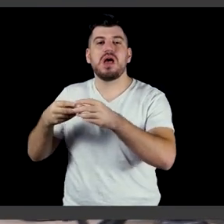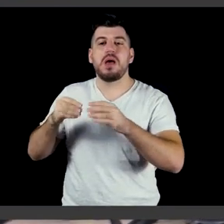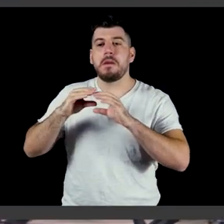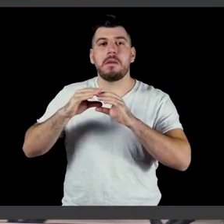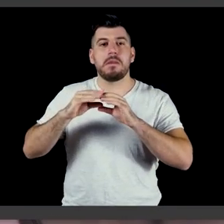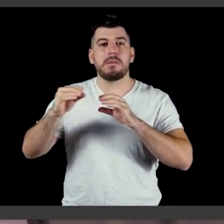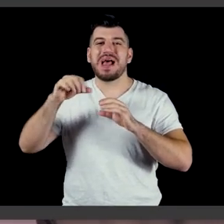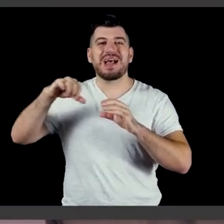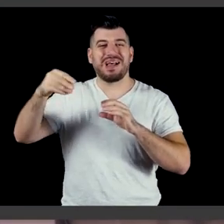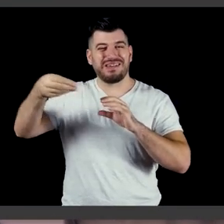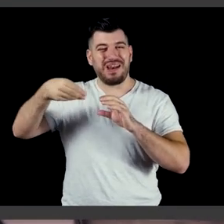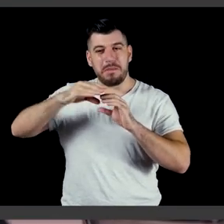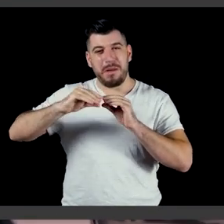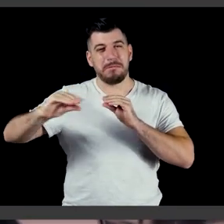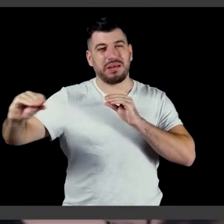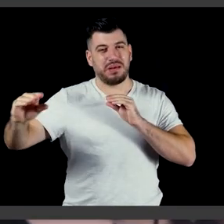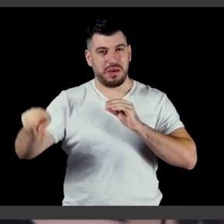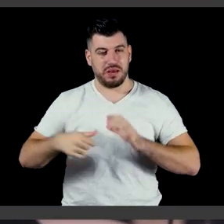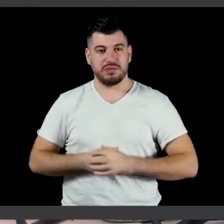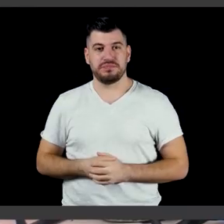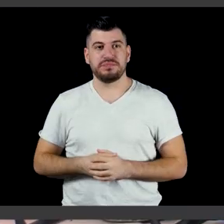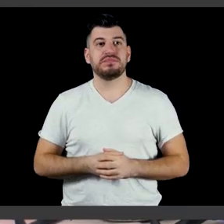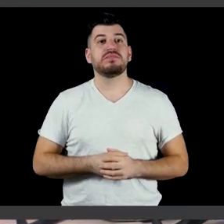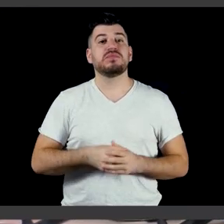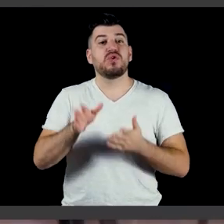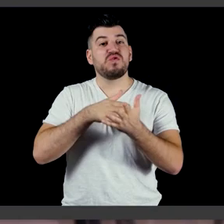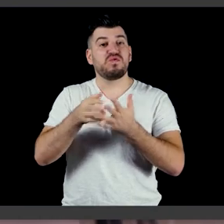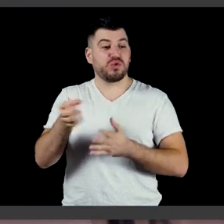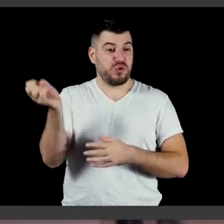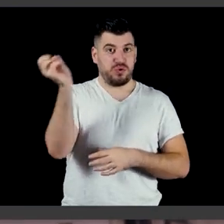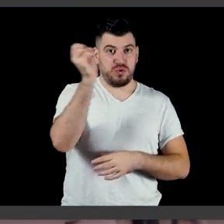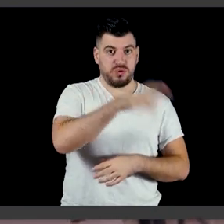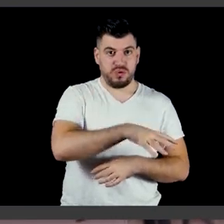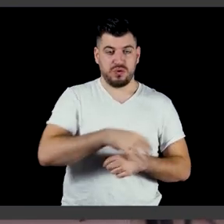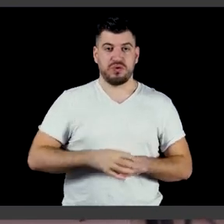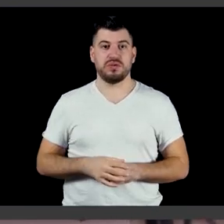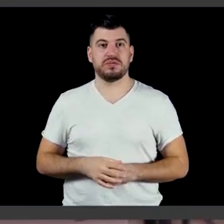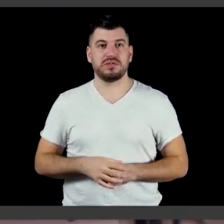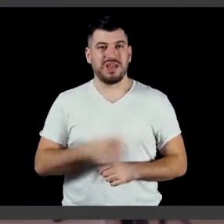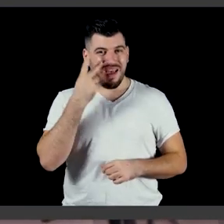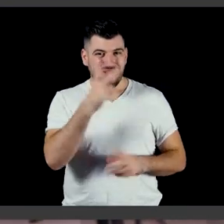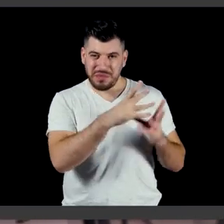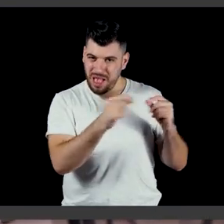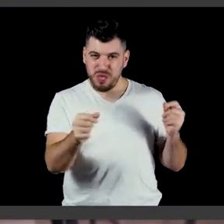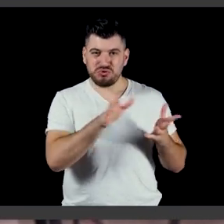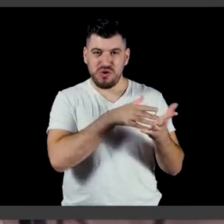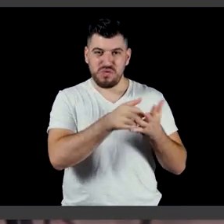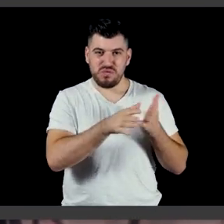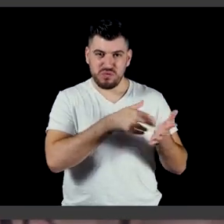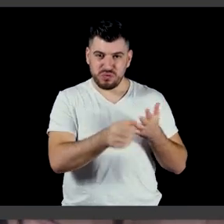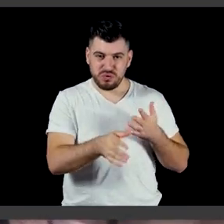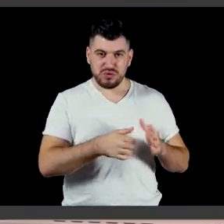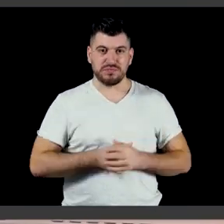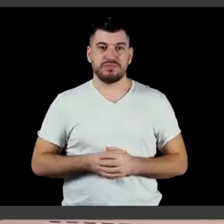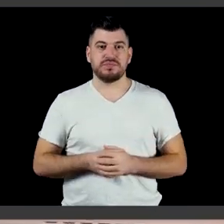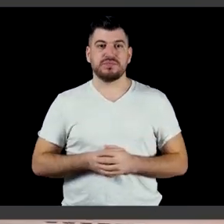βουτιά και ρίχνουμε μέσα στο βούτυρο. Λοιπόν, το βουτυράκι μου έχει λιώσει. Κοιτάξτε εδώ, σιγανή η